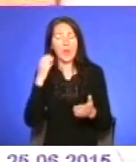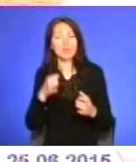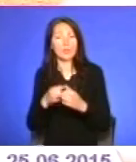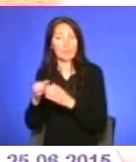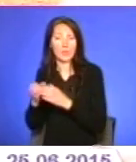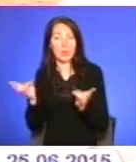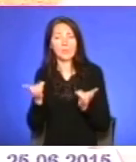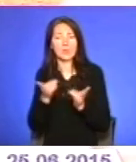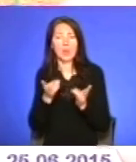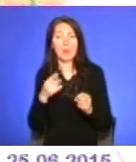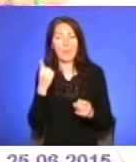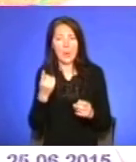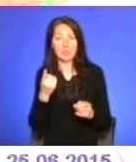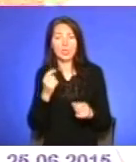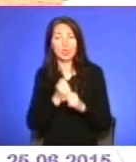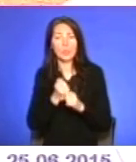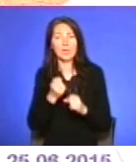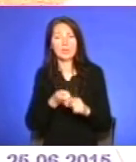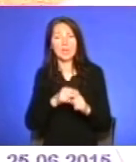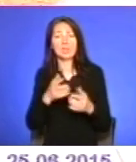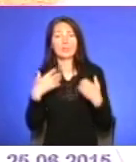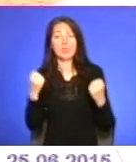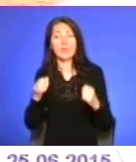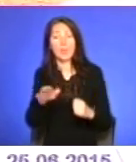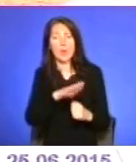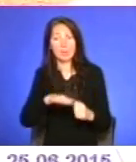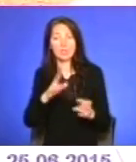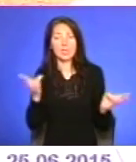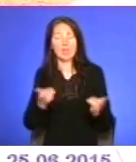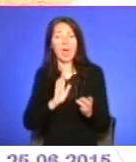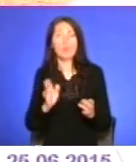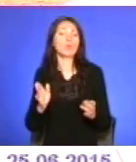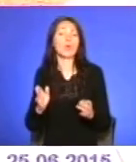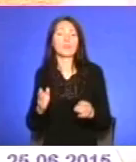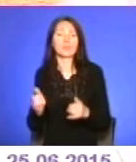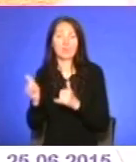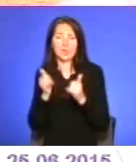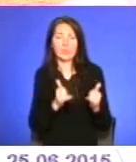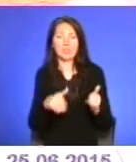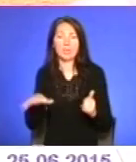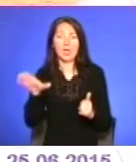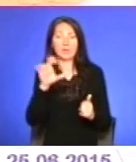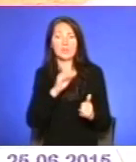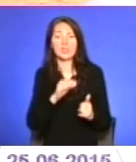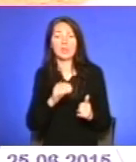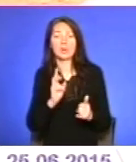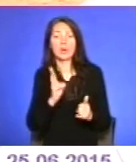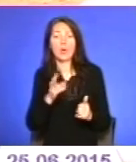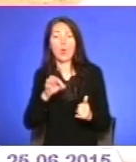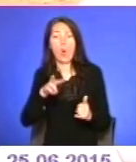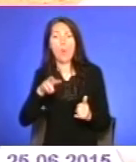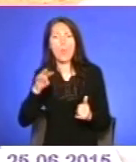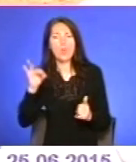прийшлося першим спорудити цей спортивний майданчик, треба було обезпечити всі комунікації, які би ближчих два десятки років нікого